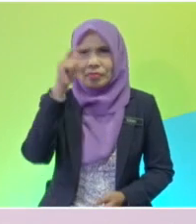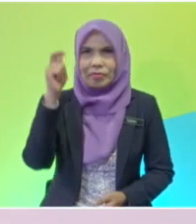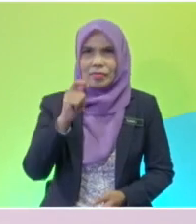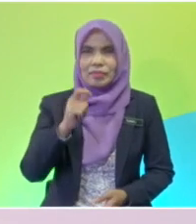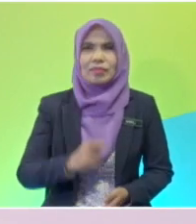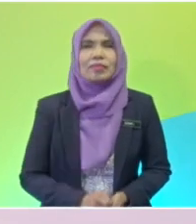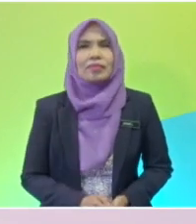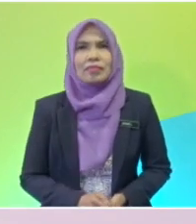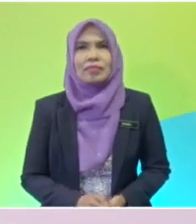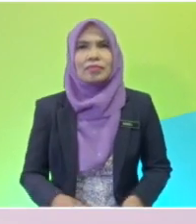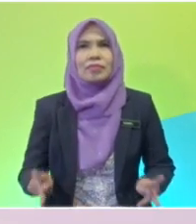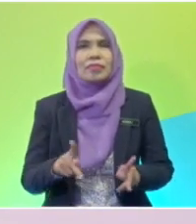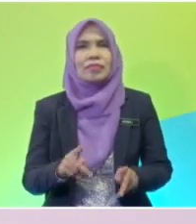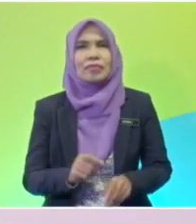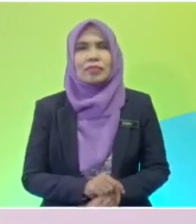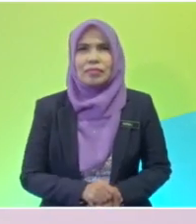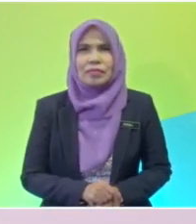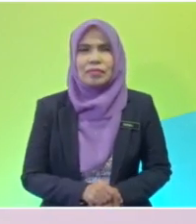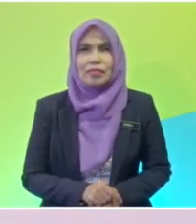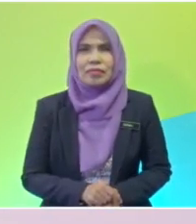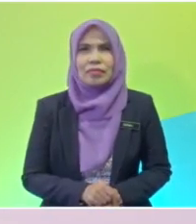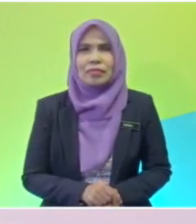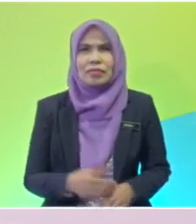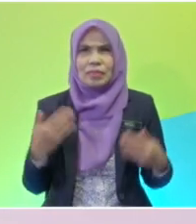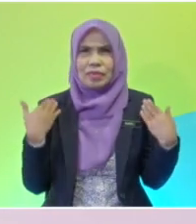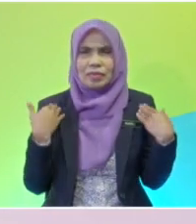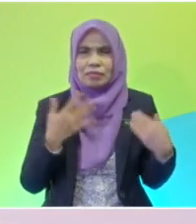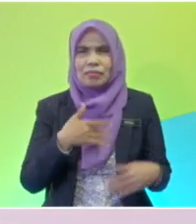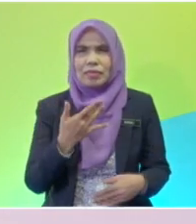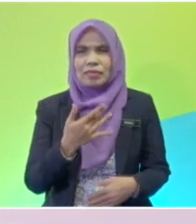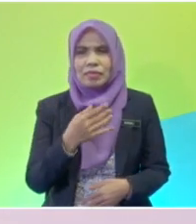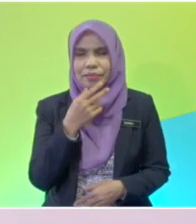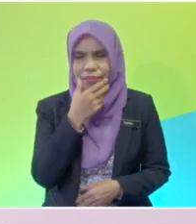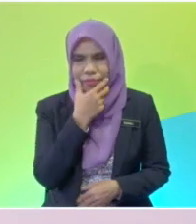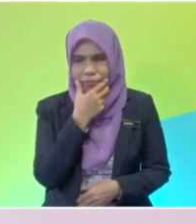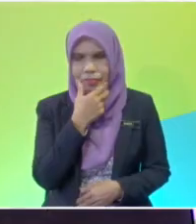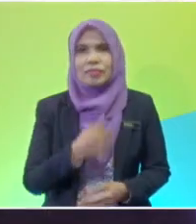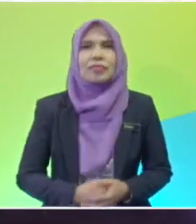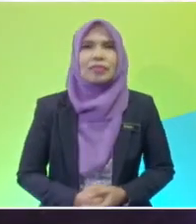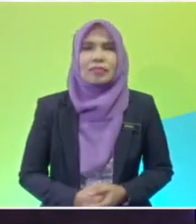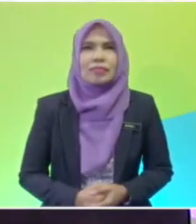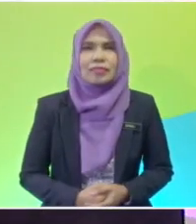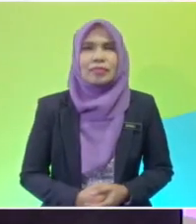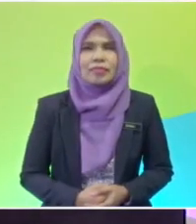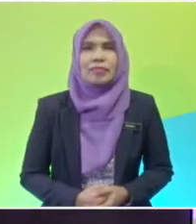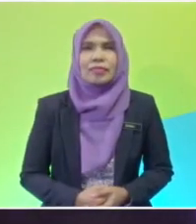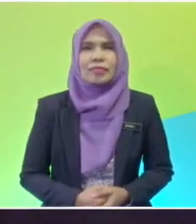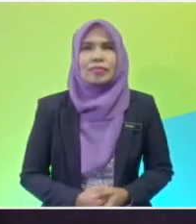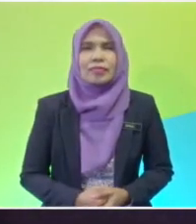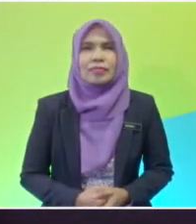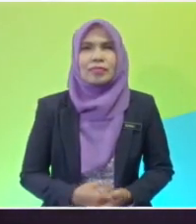tanpa mengalami kesedihan sampai menyebabkan tambahkan diri sendiri